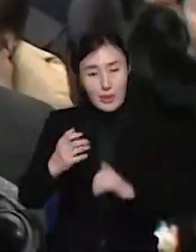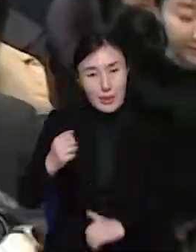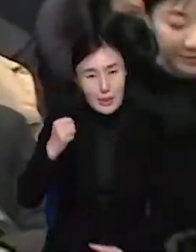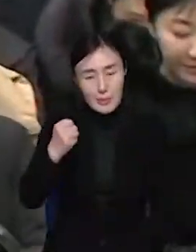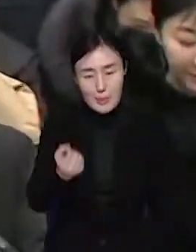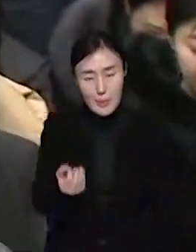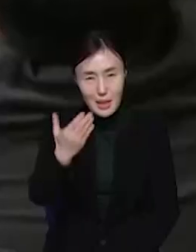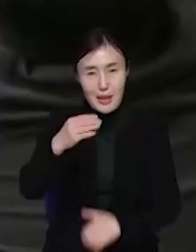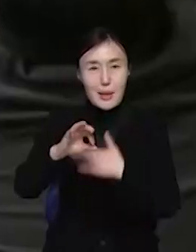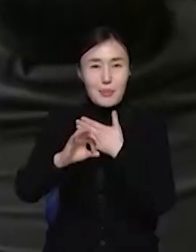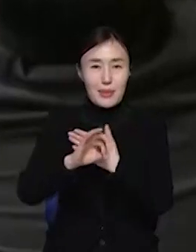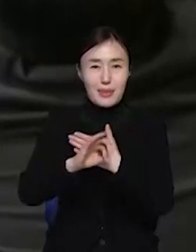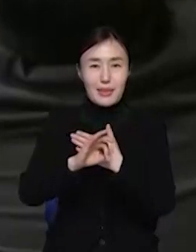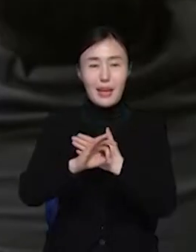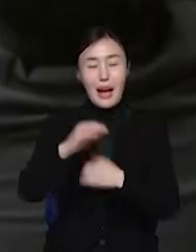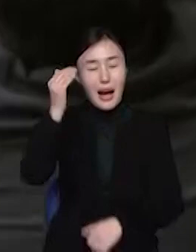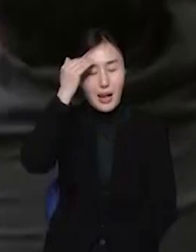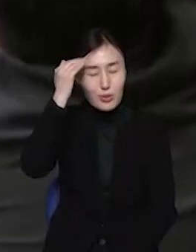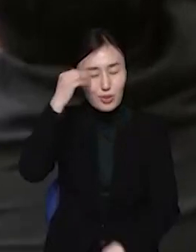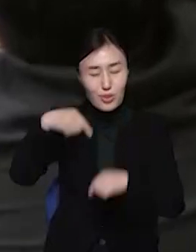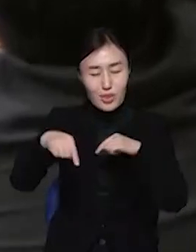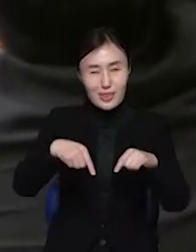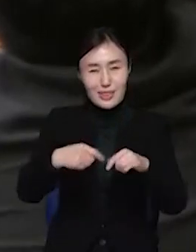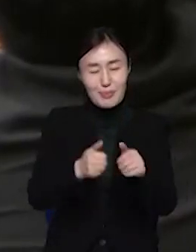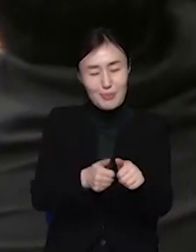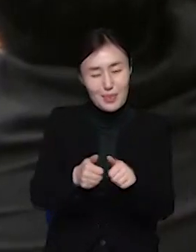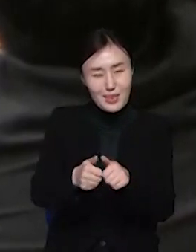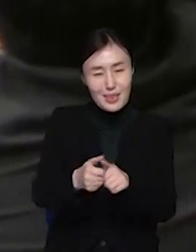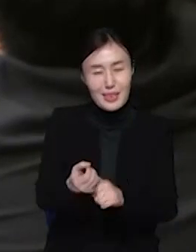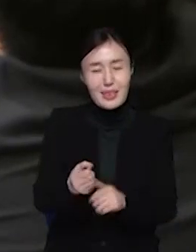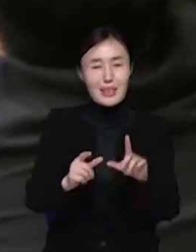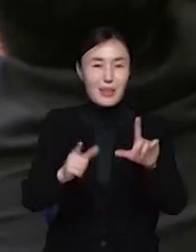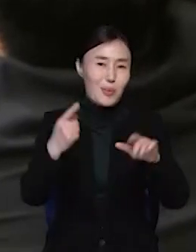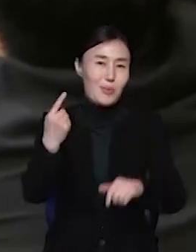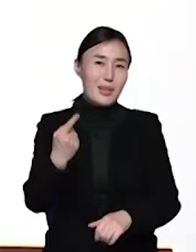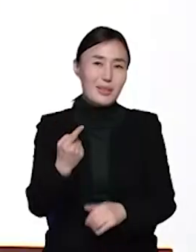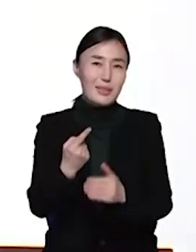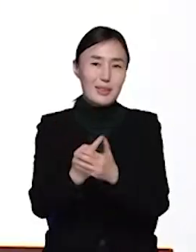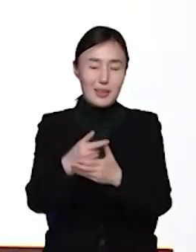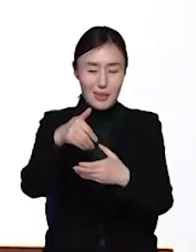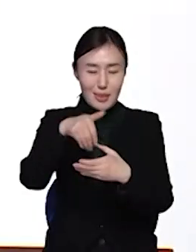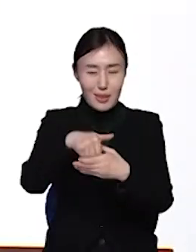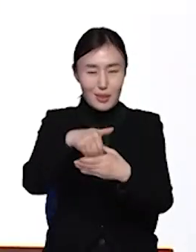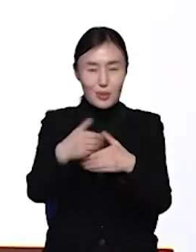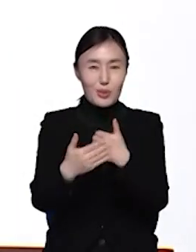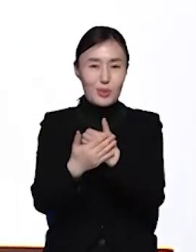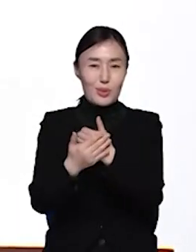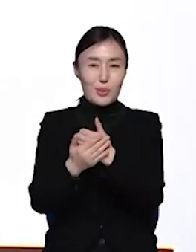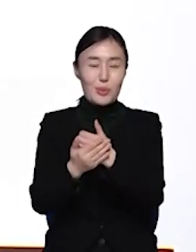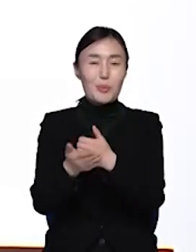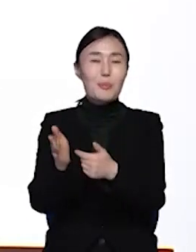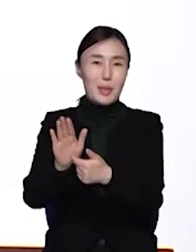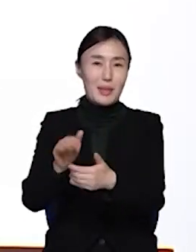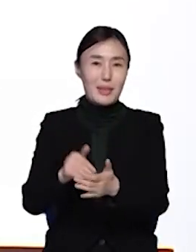당선될 경우 이 나라 정치의 승리가 될 것이라며 지지를 호소했습니다. 광주에서 호남에서